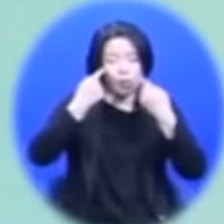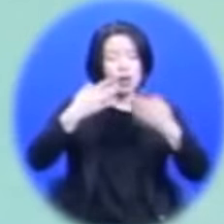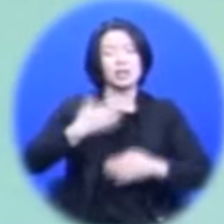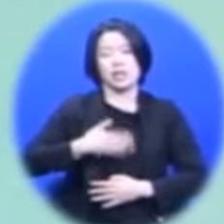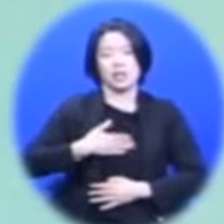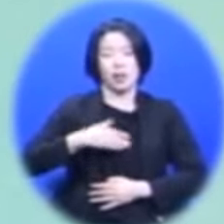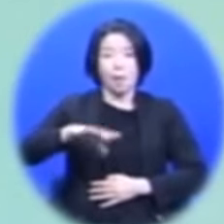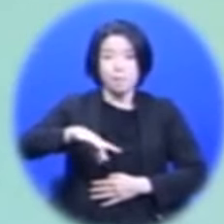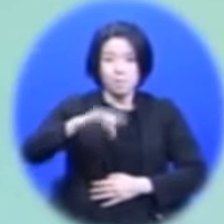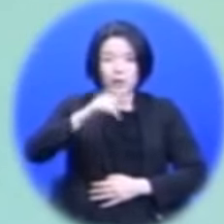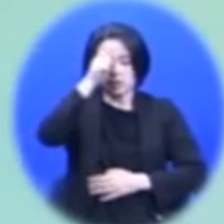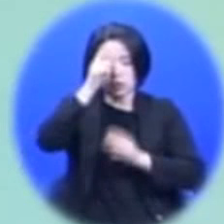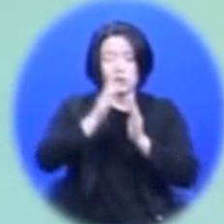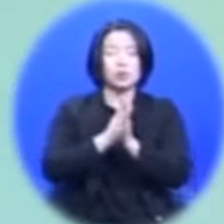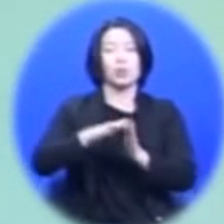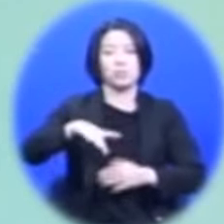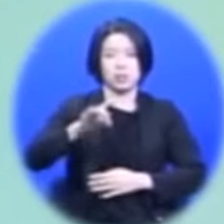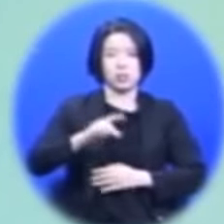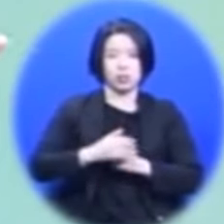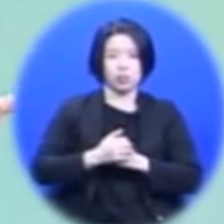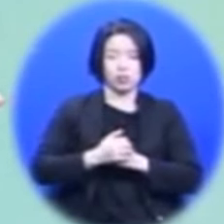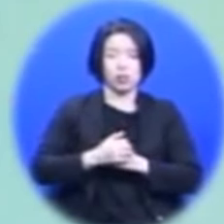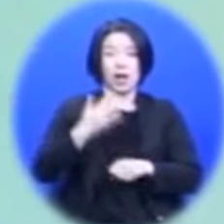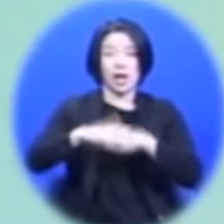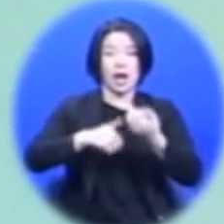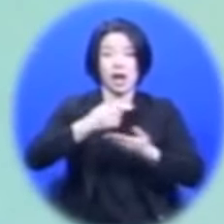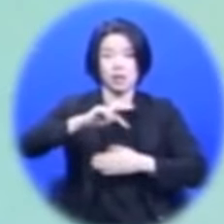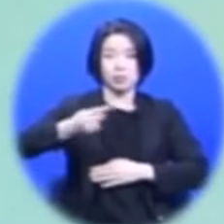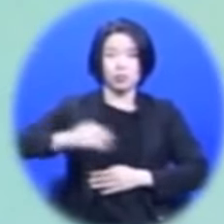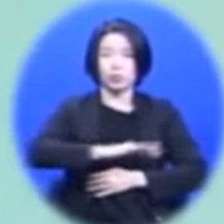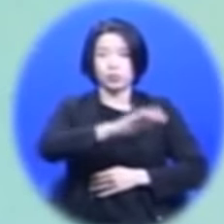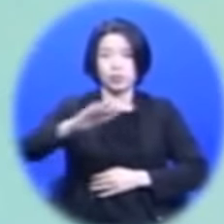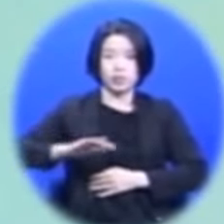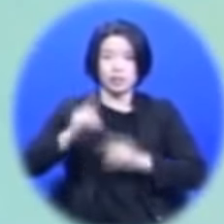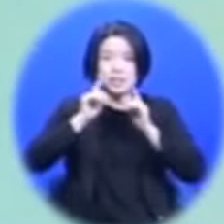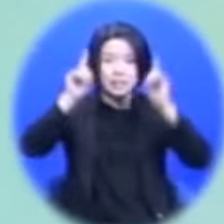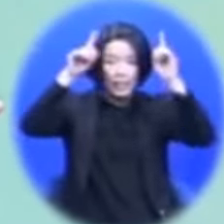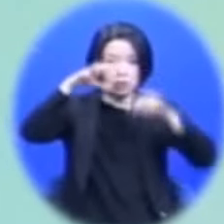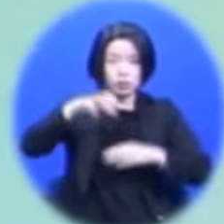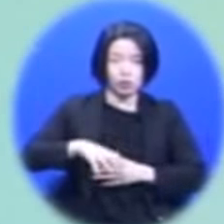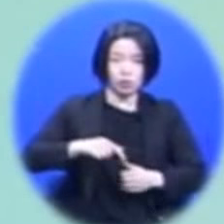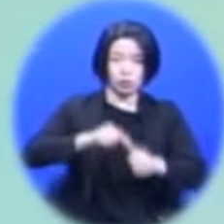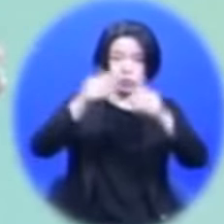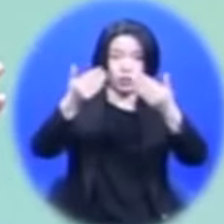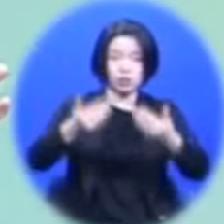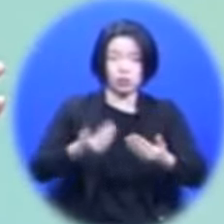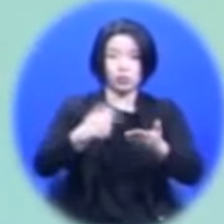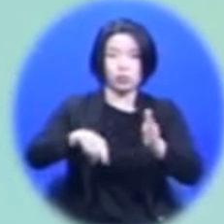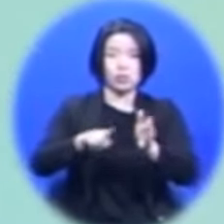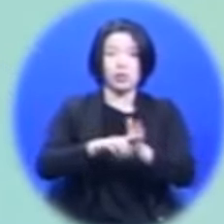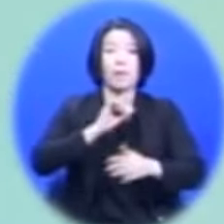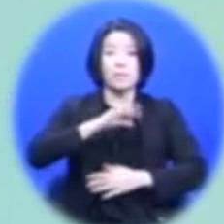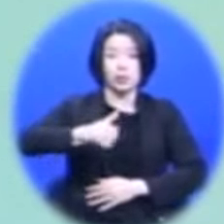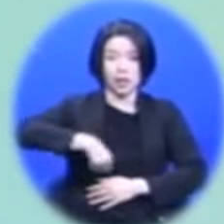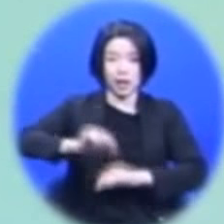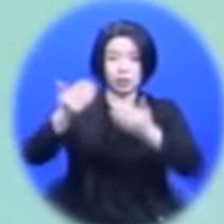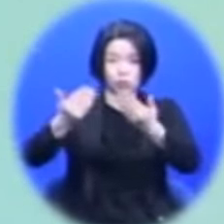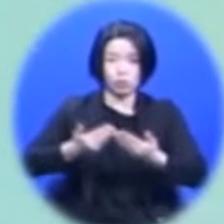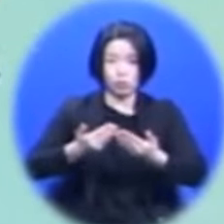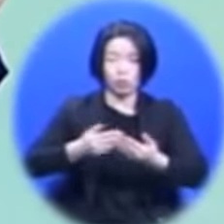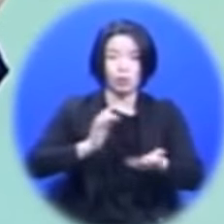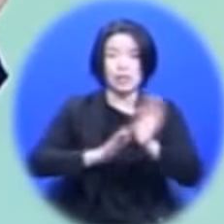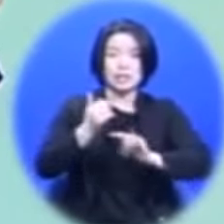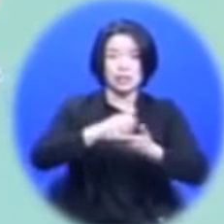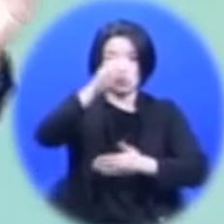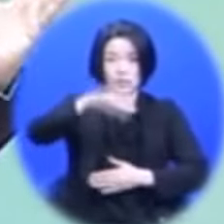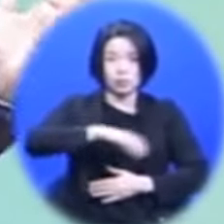먼저 기도하라. 하나님도 우리를 지옥에서 구원해 주시려고 독생자를 주시고 예수님은